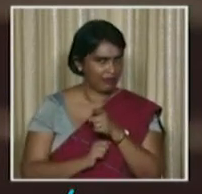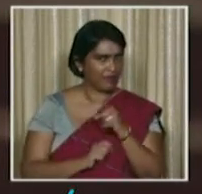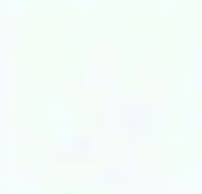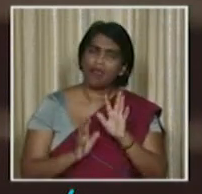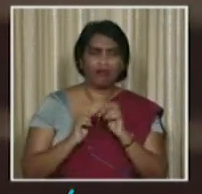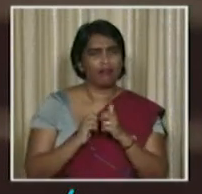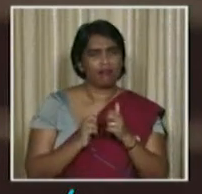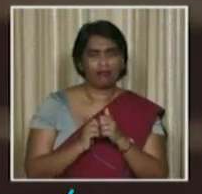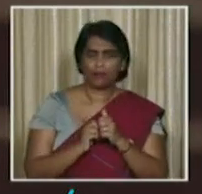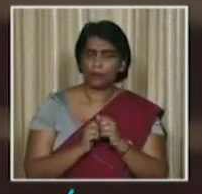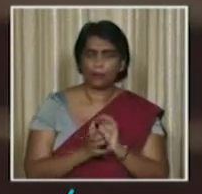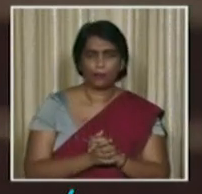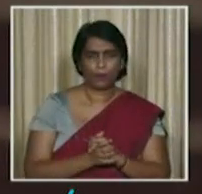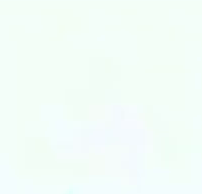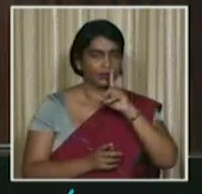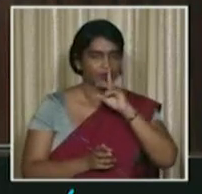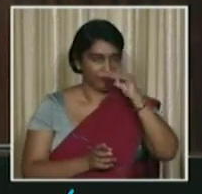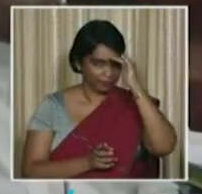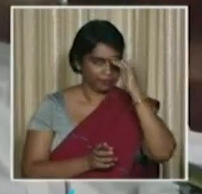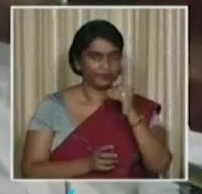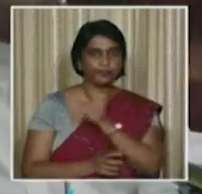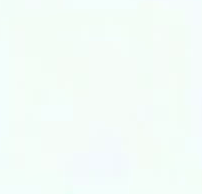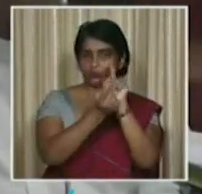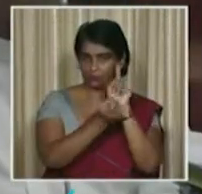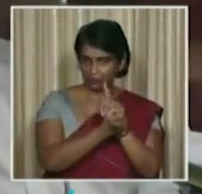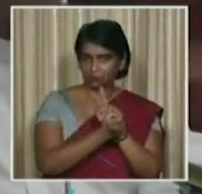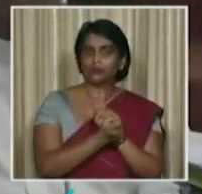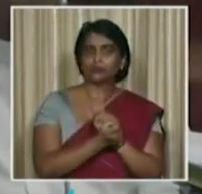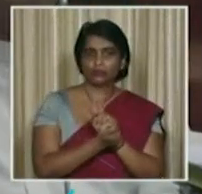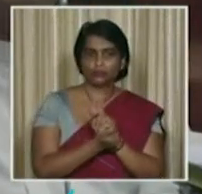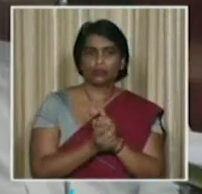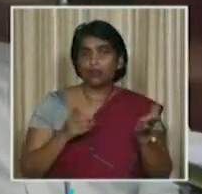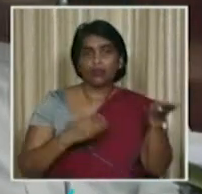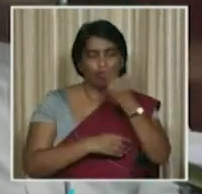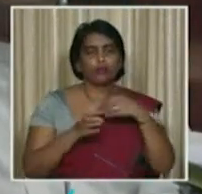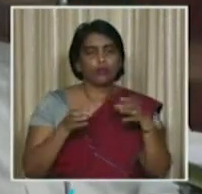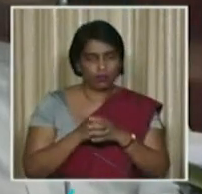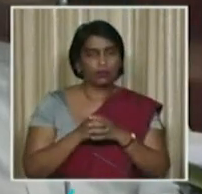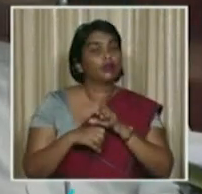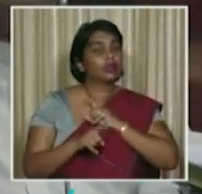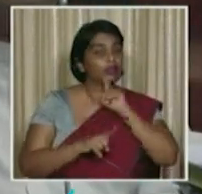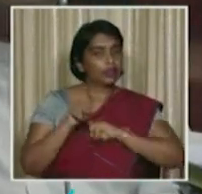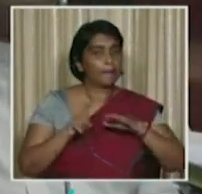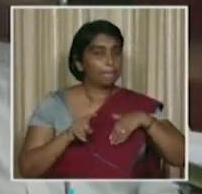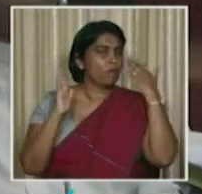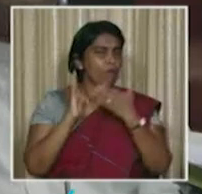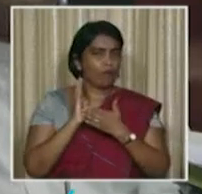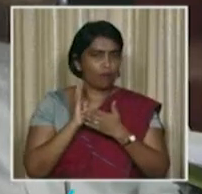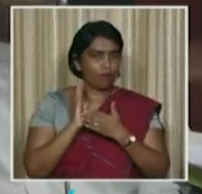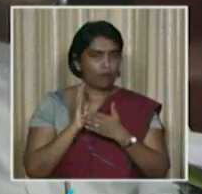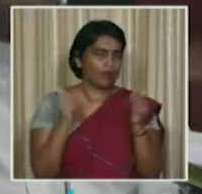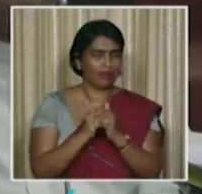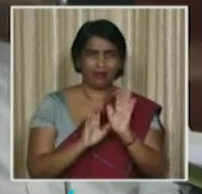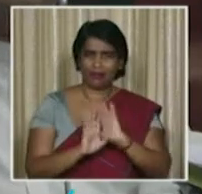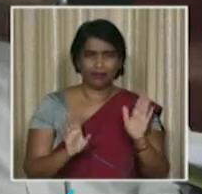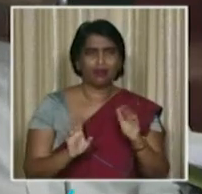තියලා තියෙනවා. මේ සභාවේ කියන්න. තානාපතිරු හම්බුණා. ඒක අබද්ද විපක්ෂ කියයිද? මේ කතා කිව්වේ ප්‍රධාන මාතෘකාව තමයි අංගන්න දෙයක්